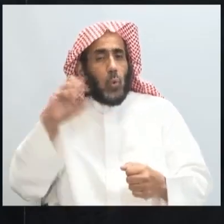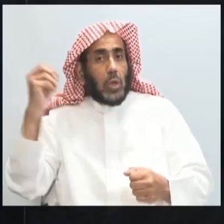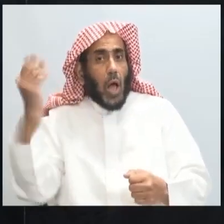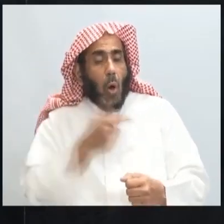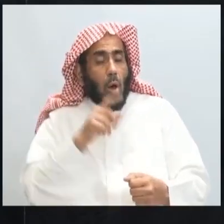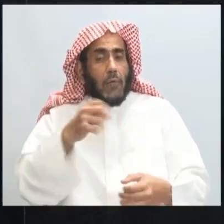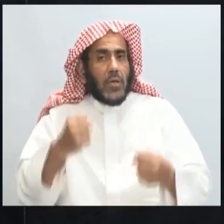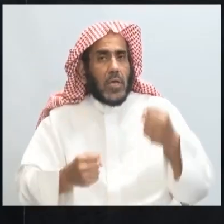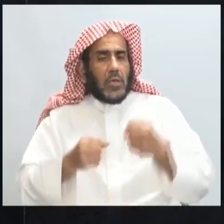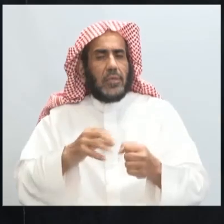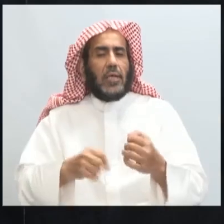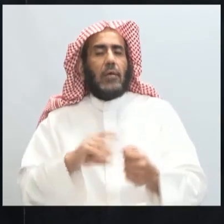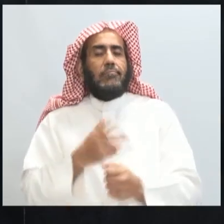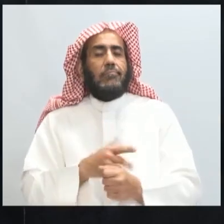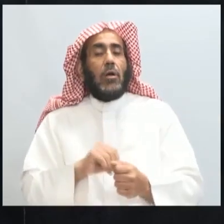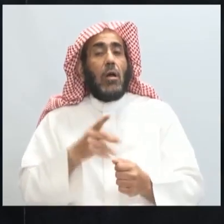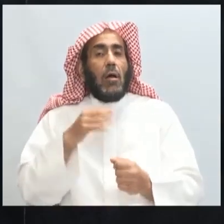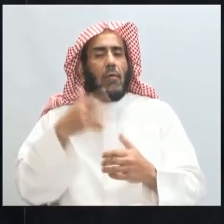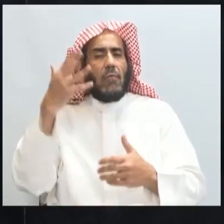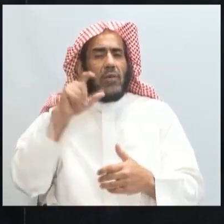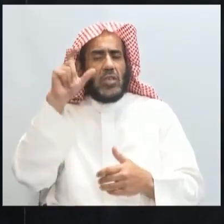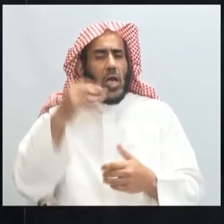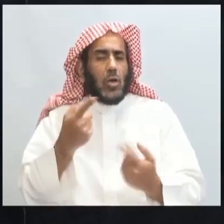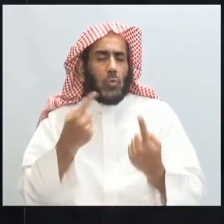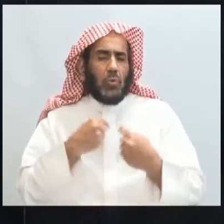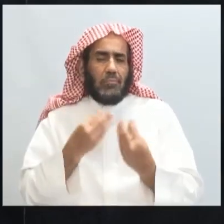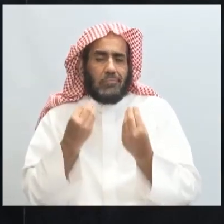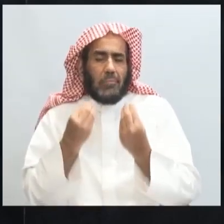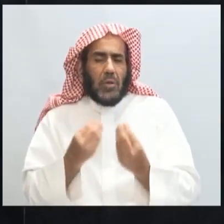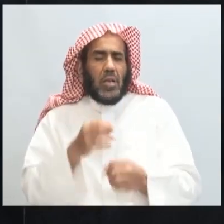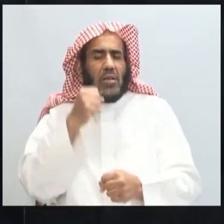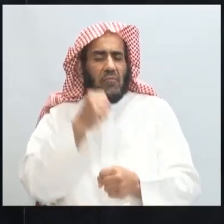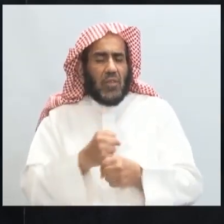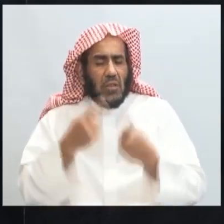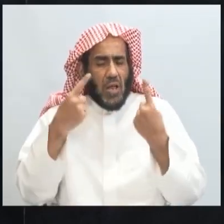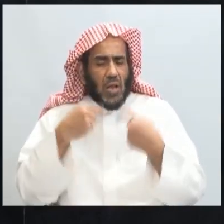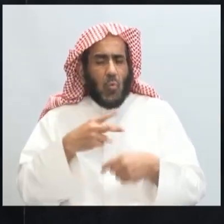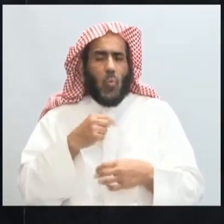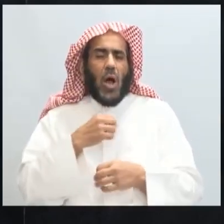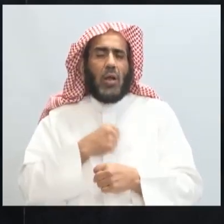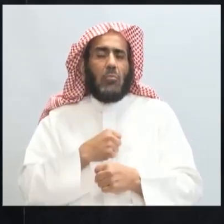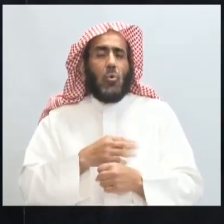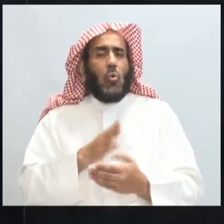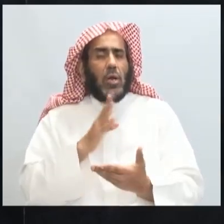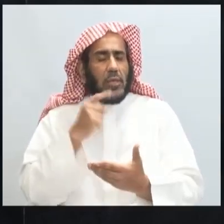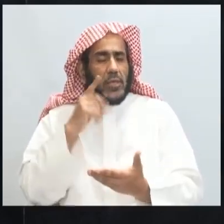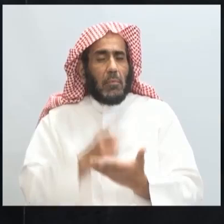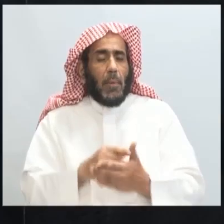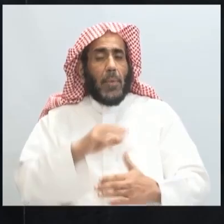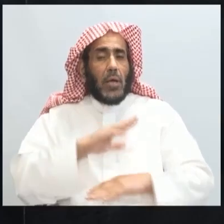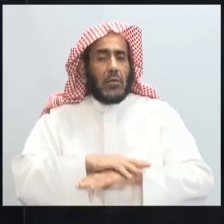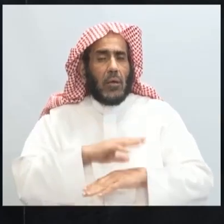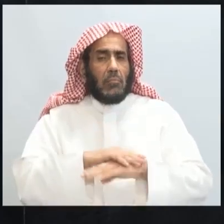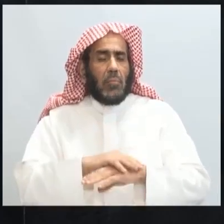في قياده ماذا السياق فالشاعر يطلب منا التمهل حفاظا على صحتنا والتزاما بادب